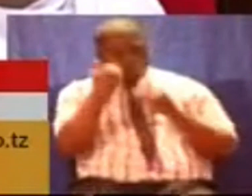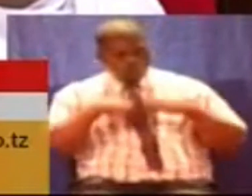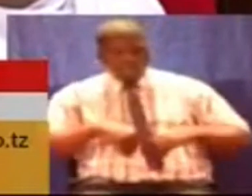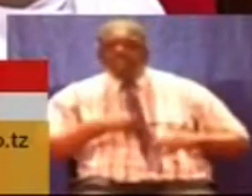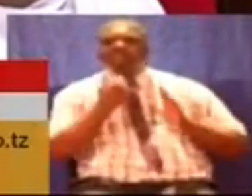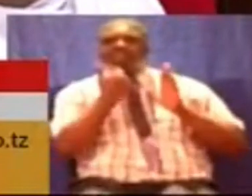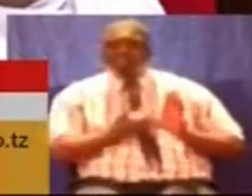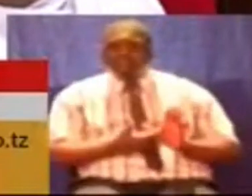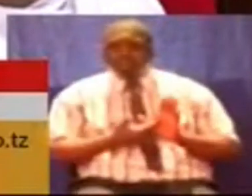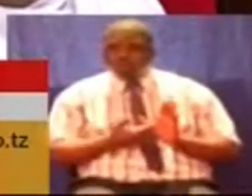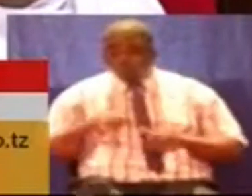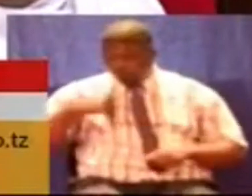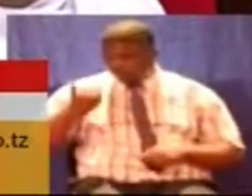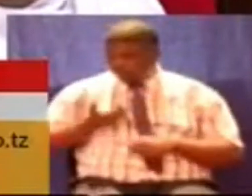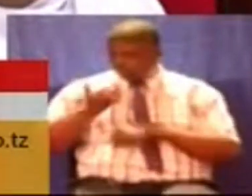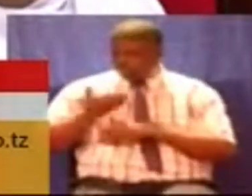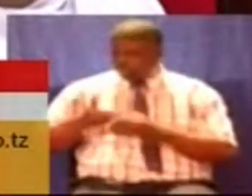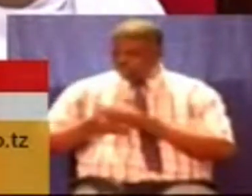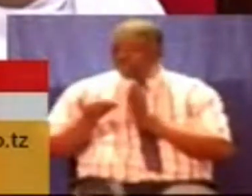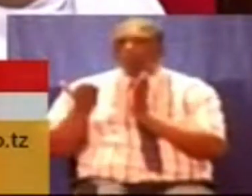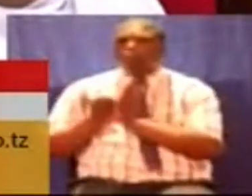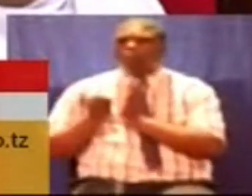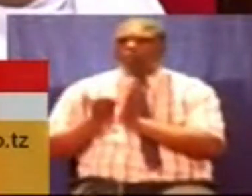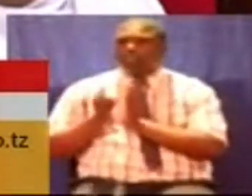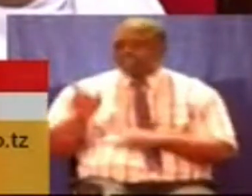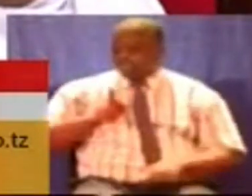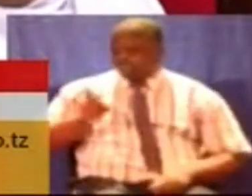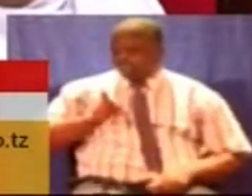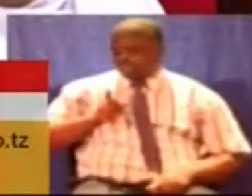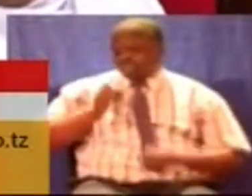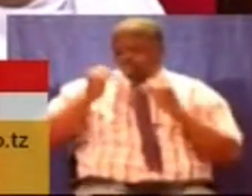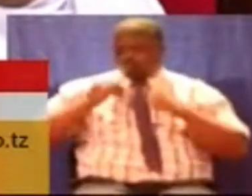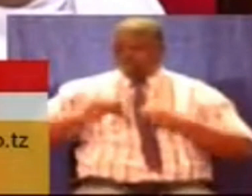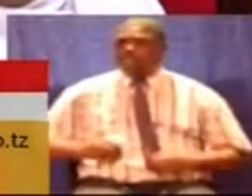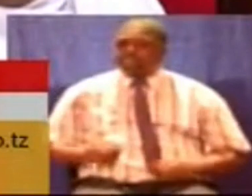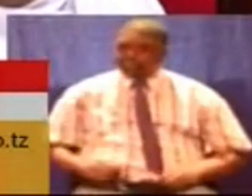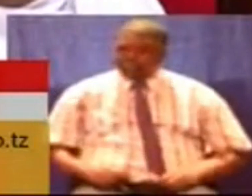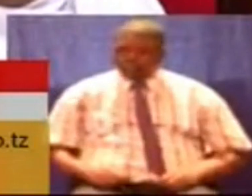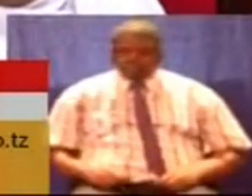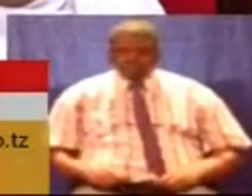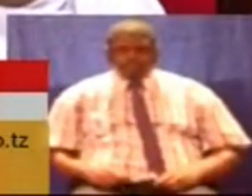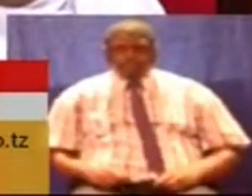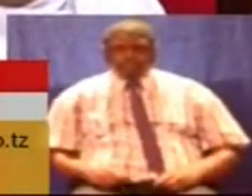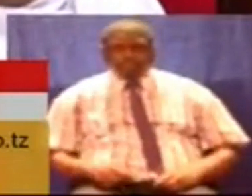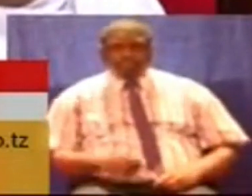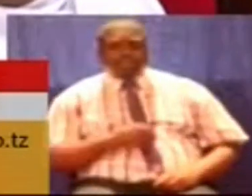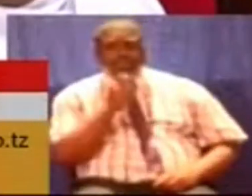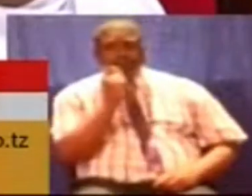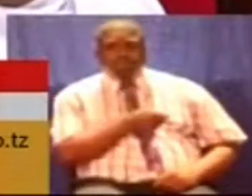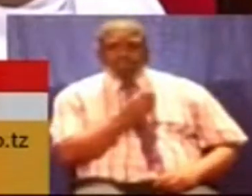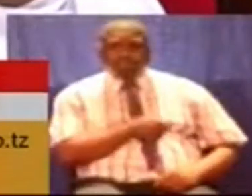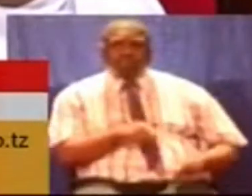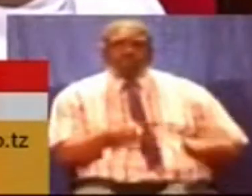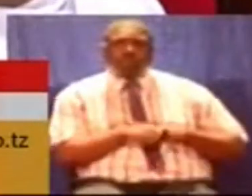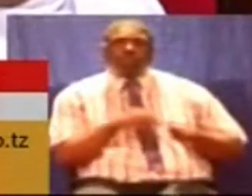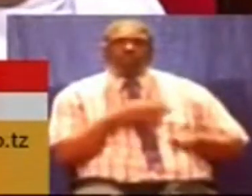ya wanawake, kwa tumewajengea wanawake wenzetu watoto wa kike shule ya sekondari. Mheshimiwa Spika, nampongeza